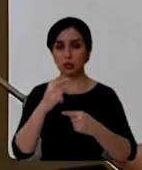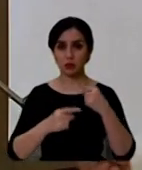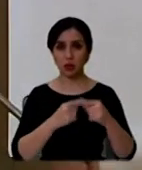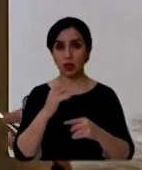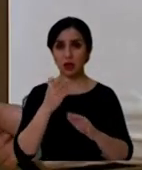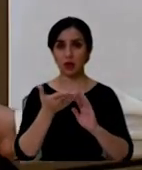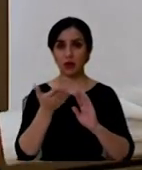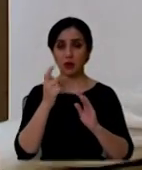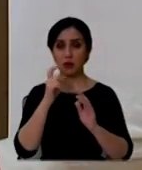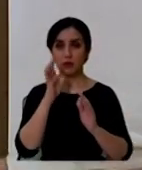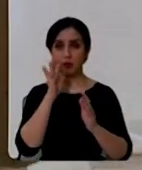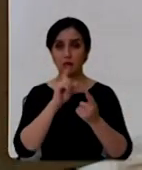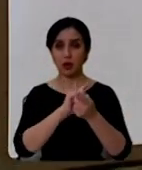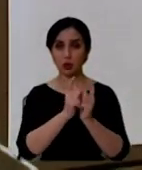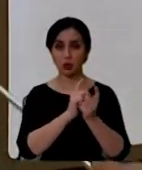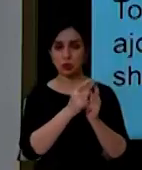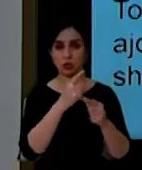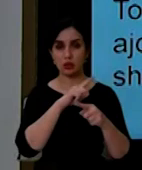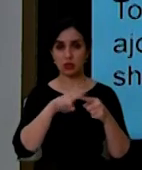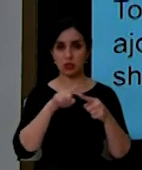evolüciyası təzləşədir.